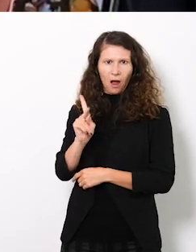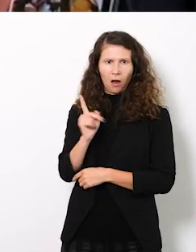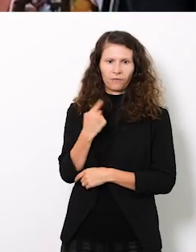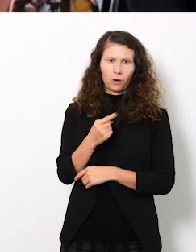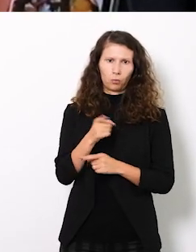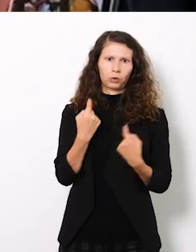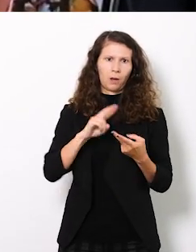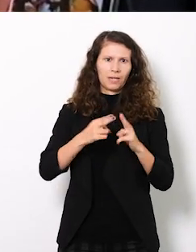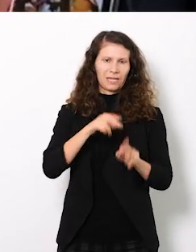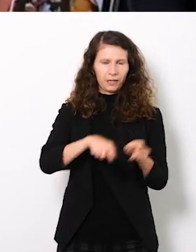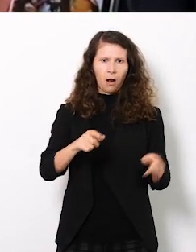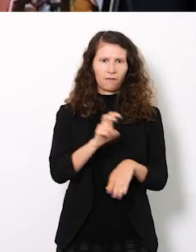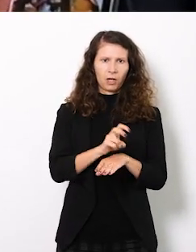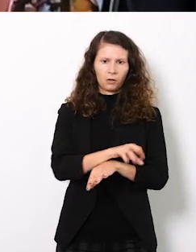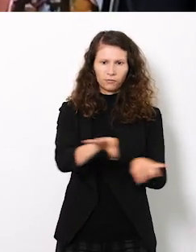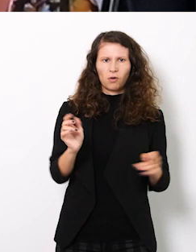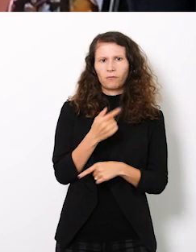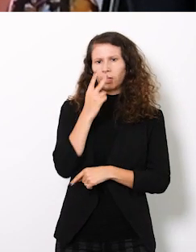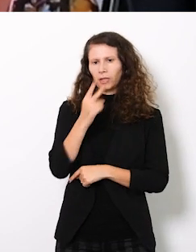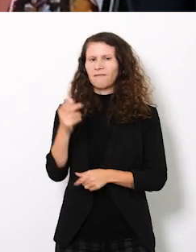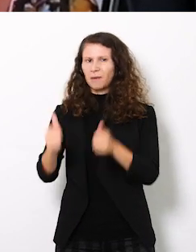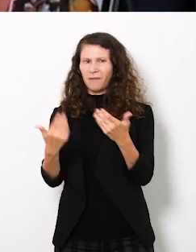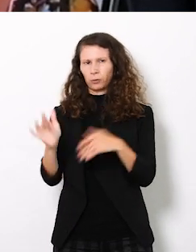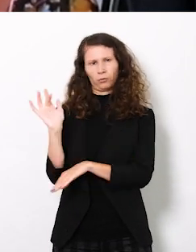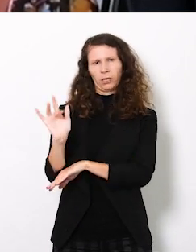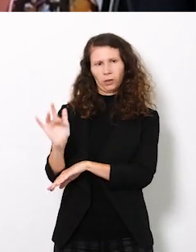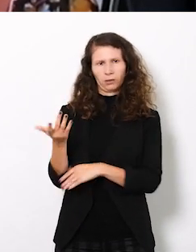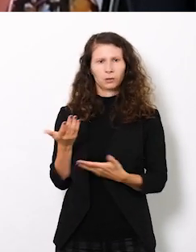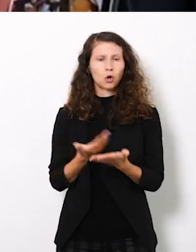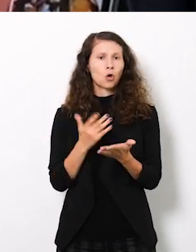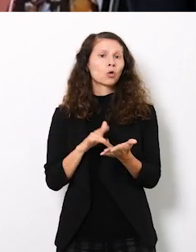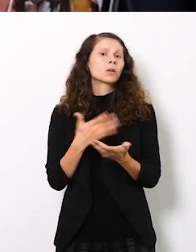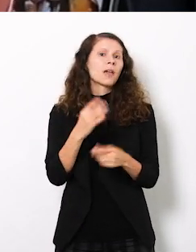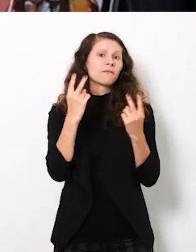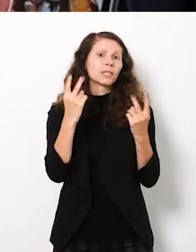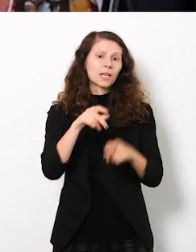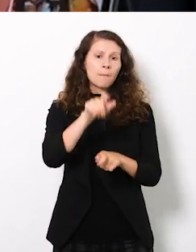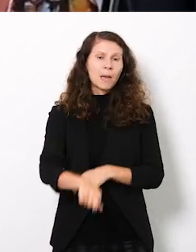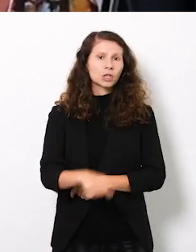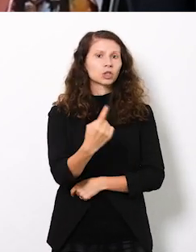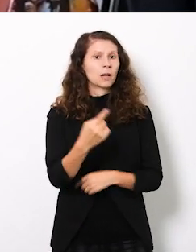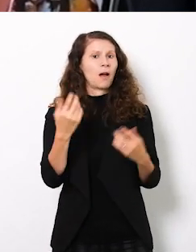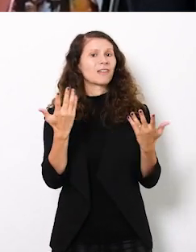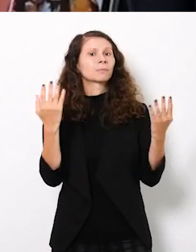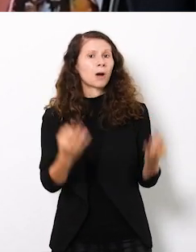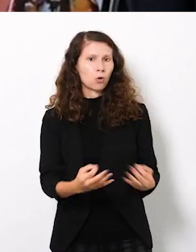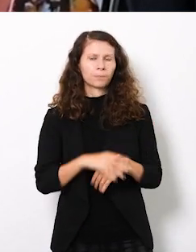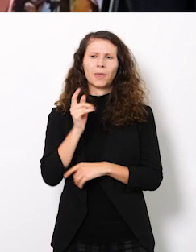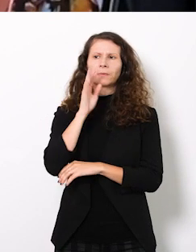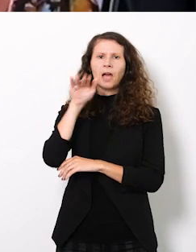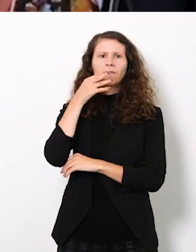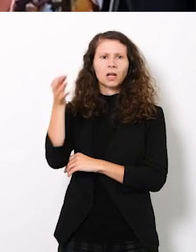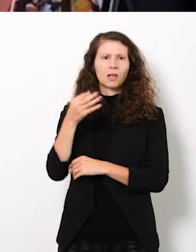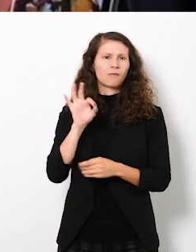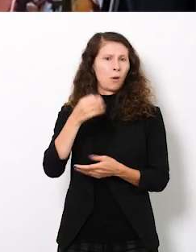vertreten, ist in dem Fall tatsächlich kritisch zu sehen, weil es geht ja mehr darum, was Menschen brauchen. Aber vielleicht eine Nachfrage, würden Sie denn für